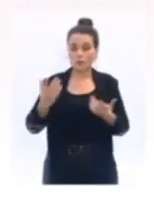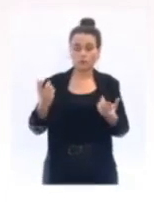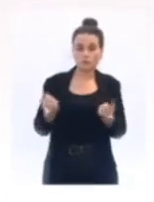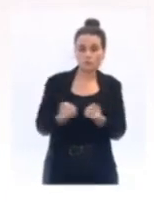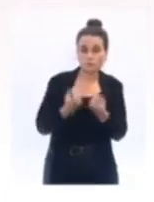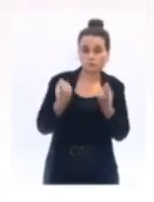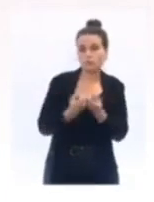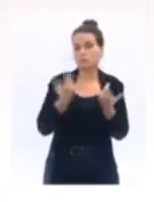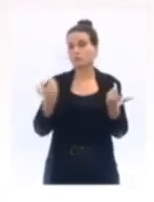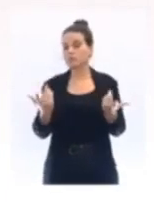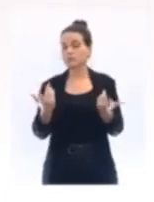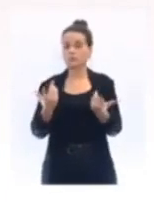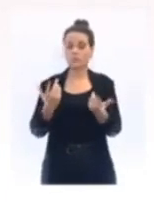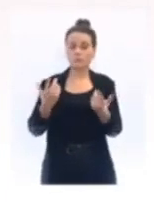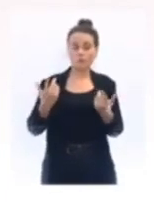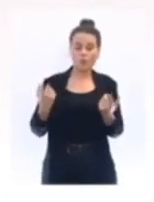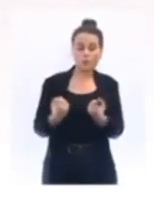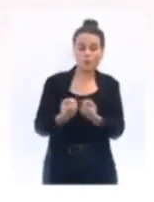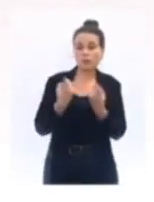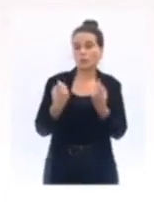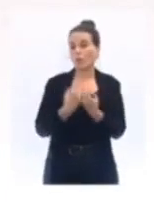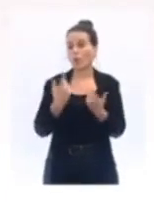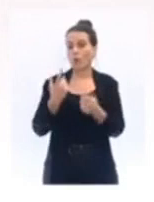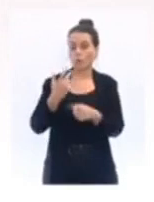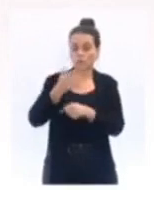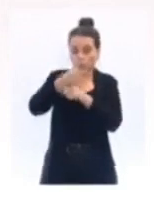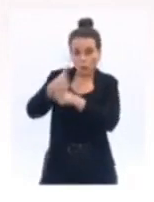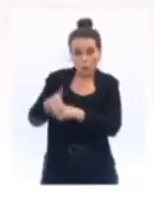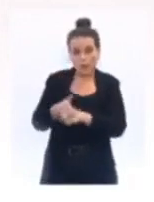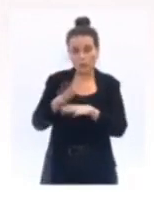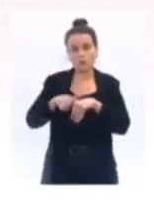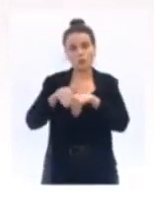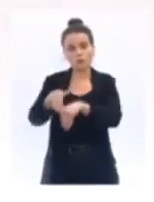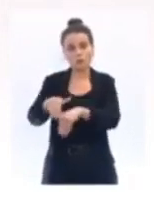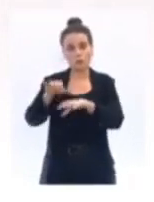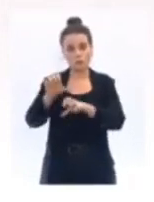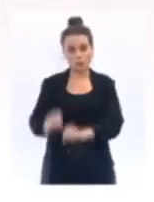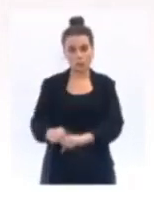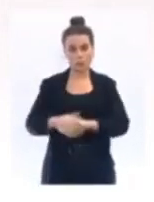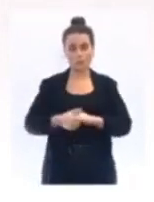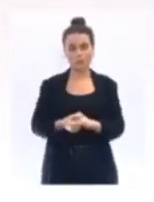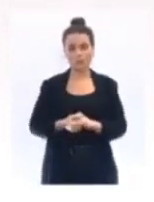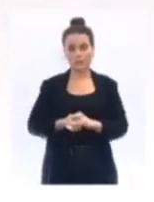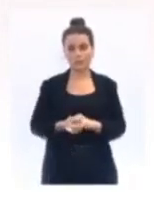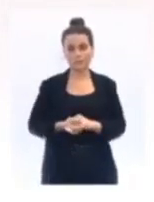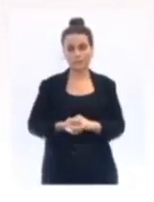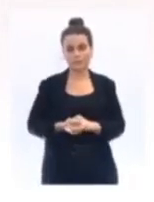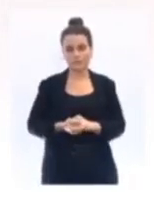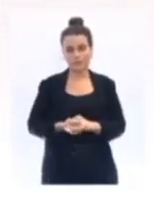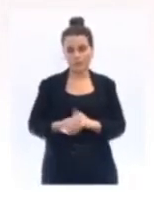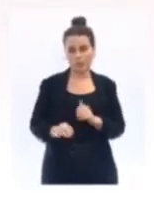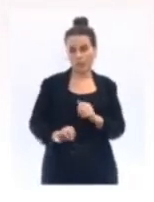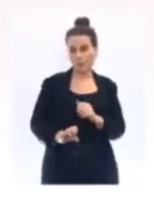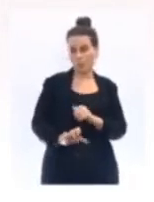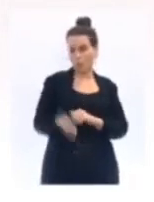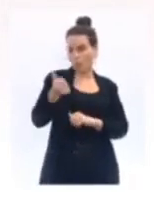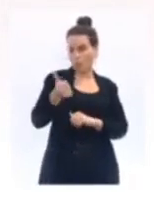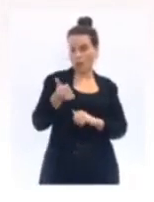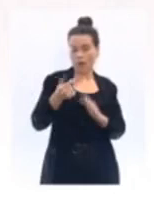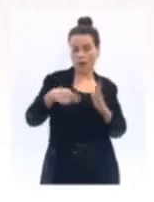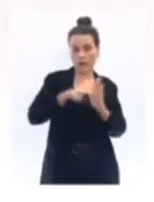que la ministre du Travail vous présentera dans un instant. Ainsi, tous les fonctionnaires